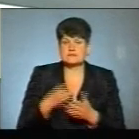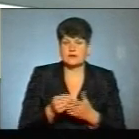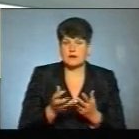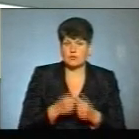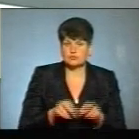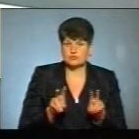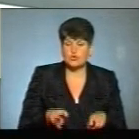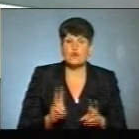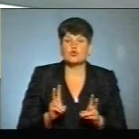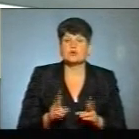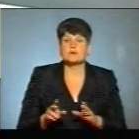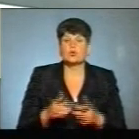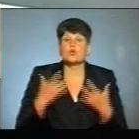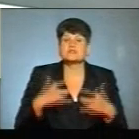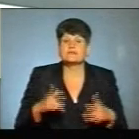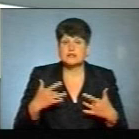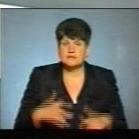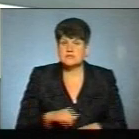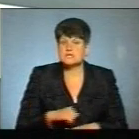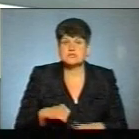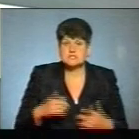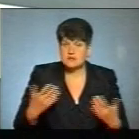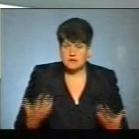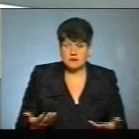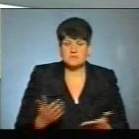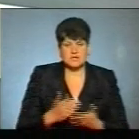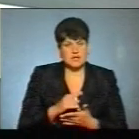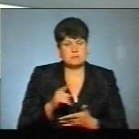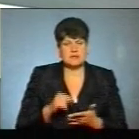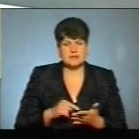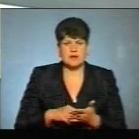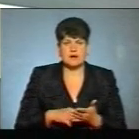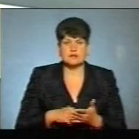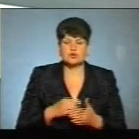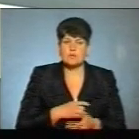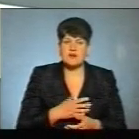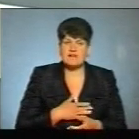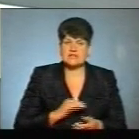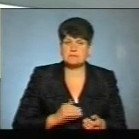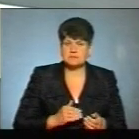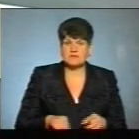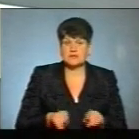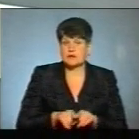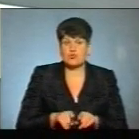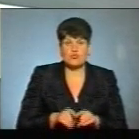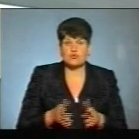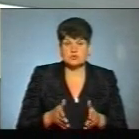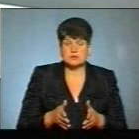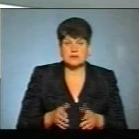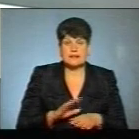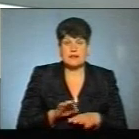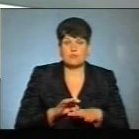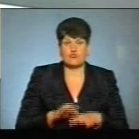роботодавці звільнили, хто звільнився сам. Ну, є також питання, тому що якщо приватний підприємець, він також не проводить